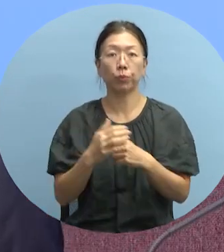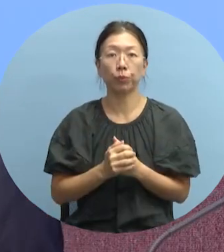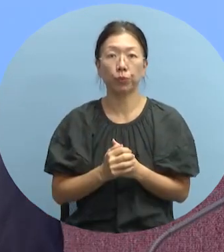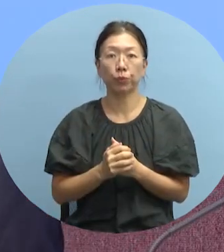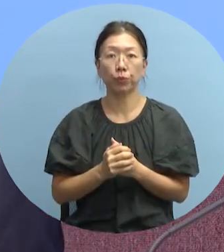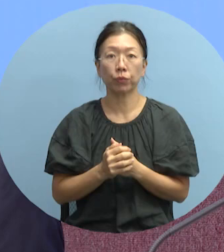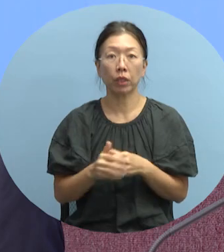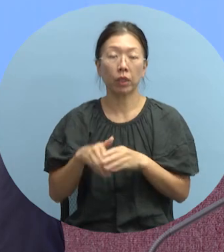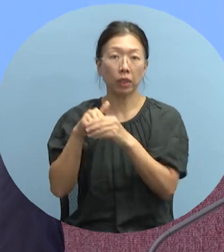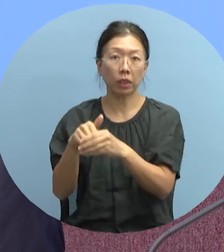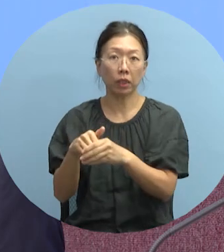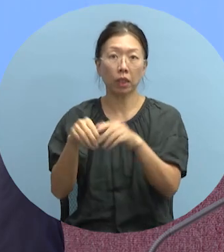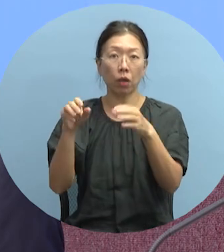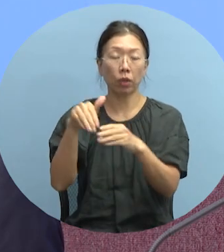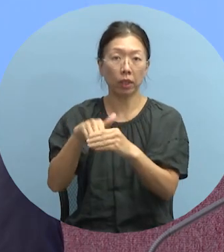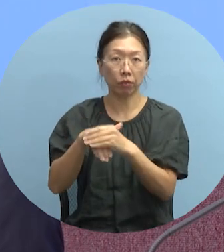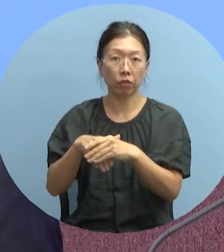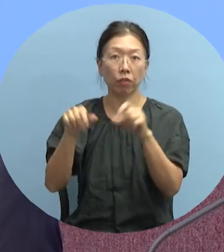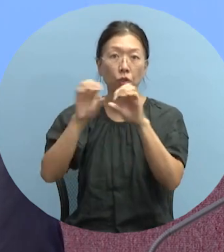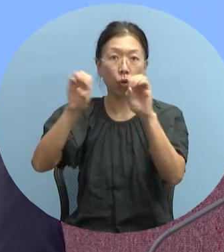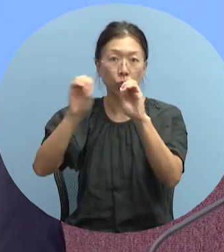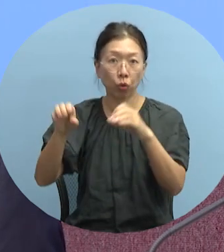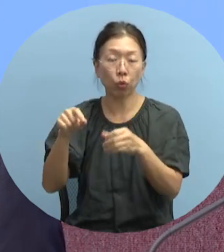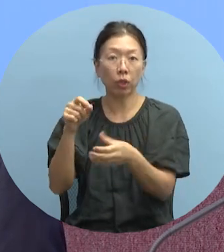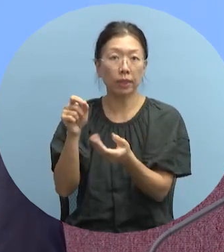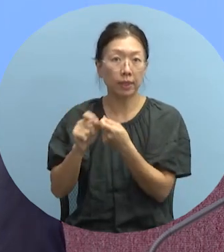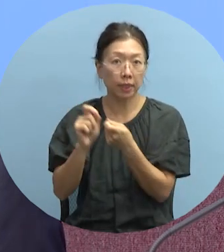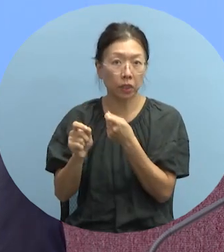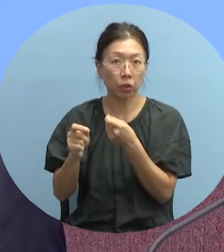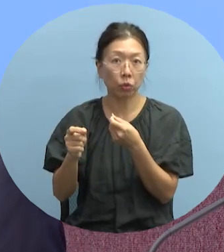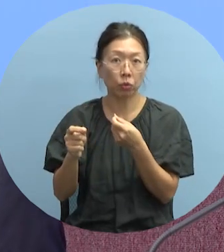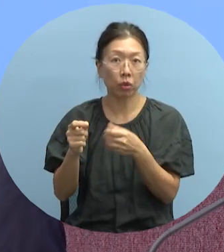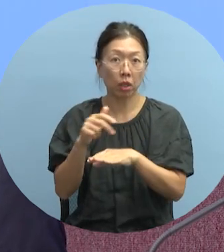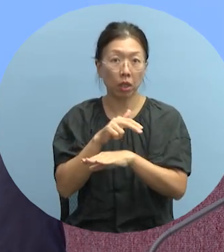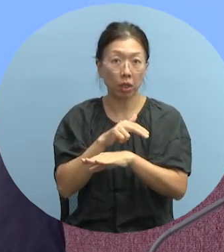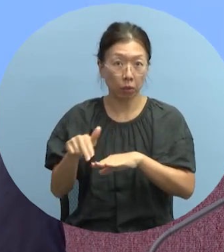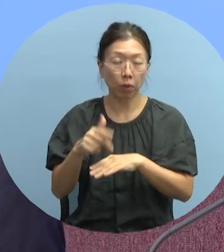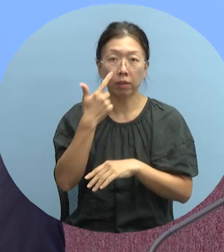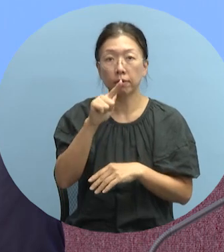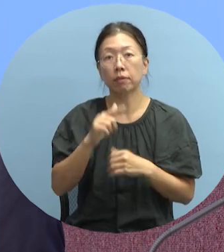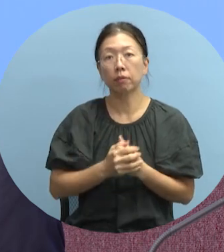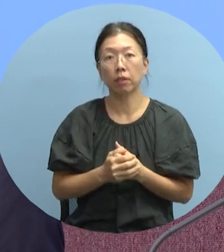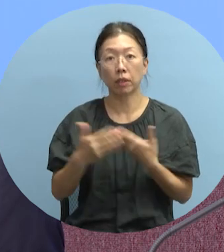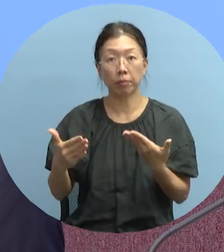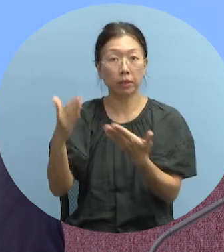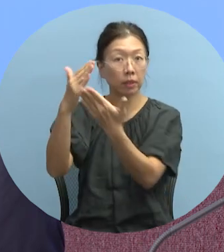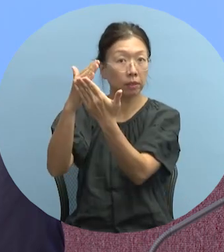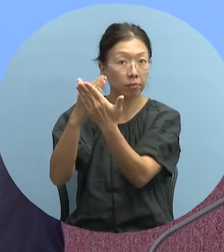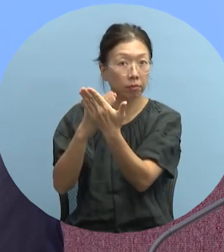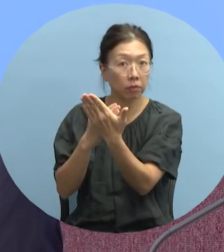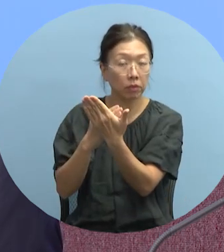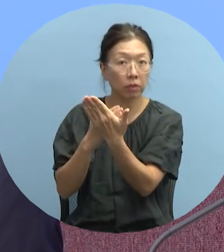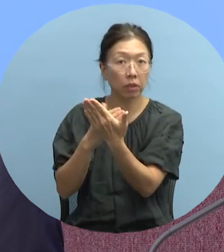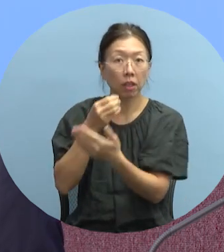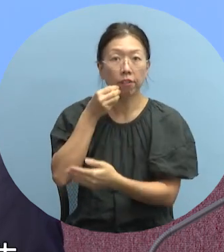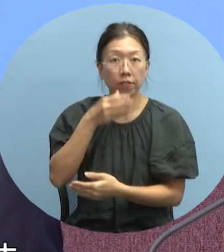交選舉廣告文本和相關資料是有一個新的安排。今次我們的指引在放